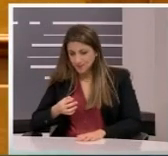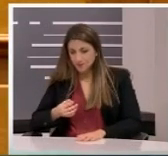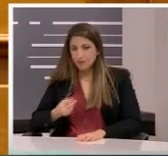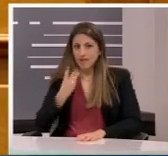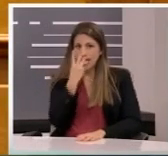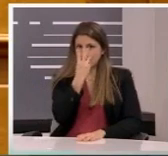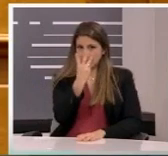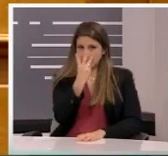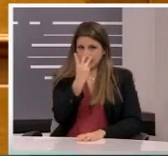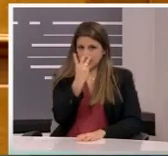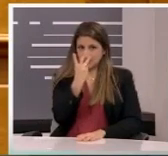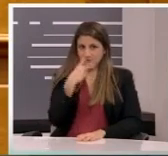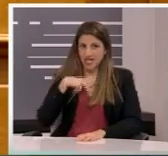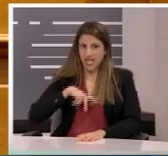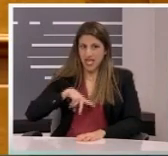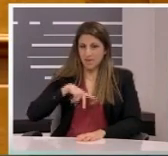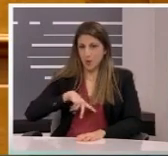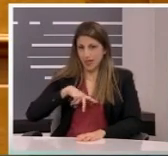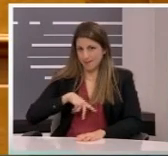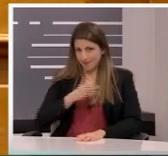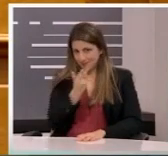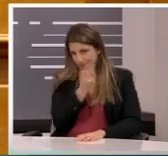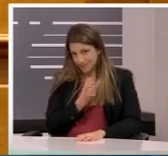τρεις κομικά